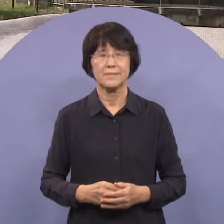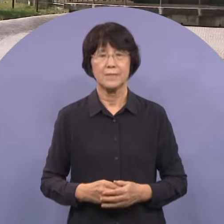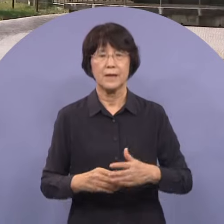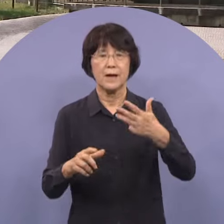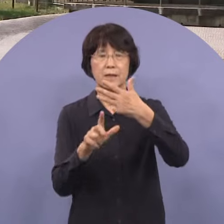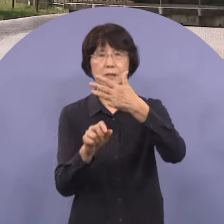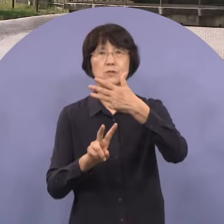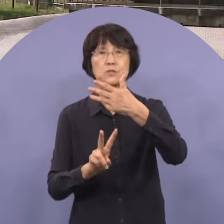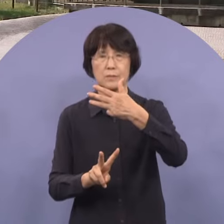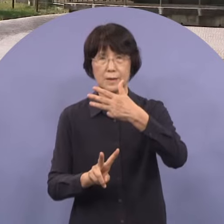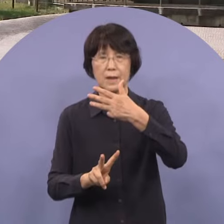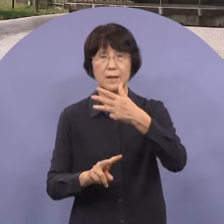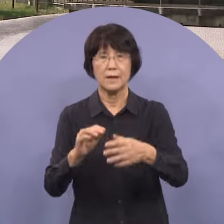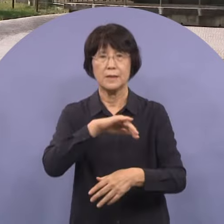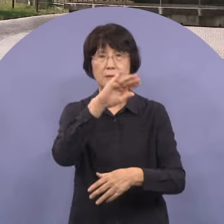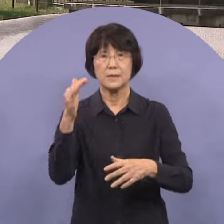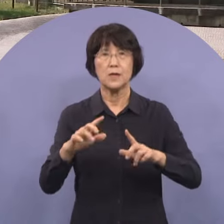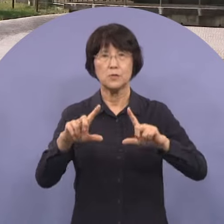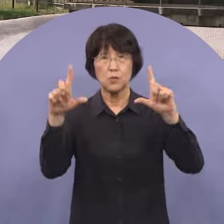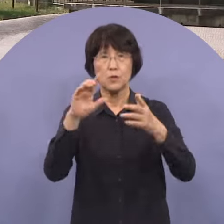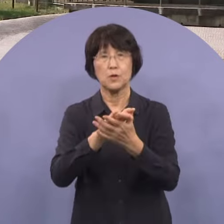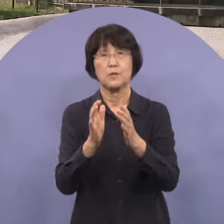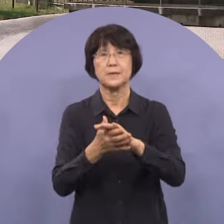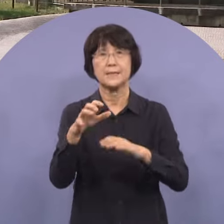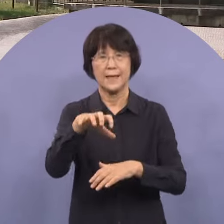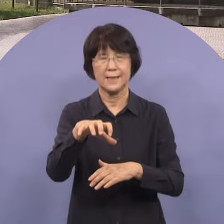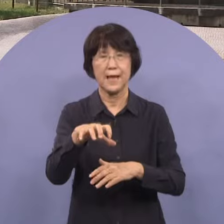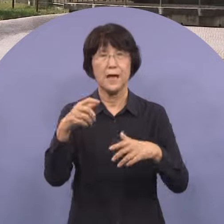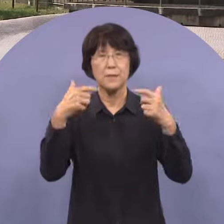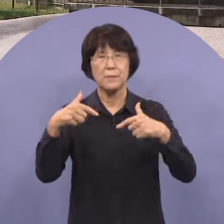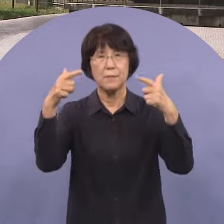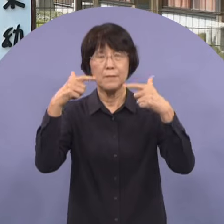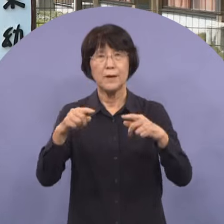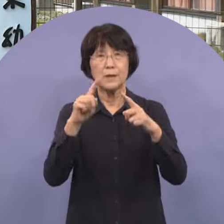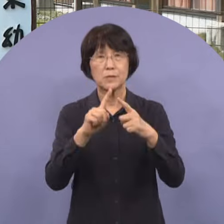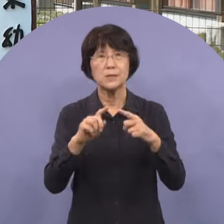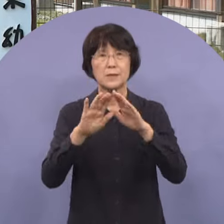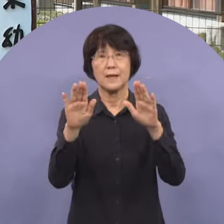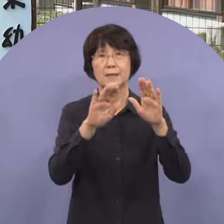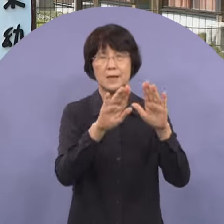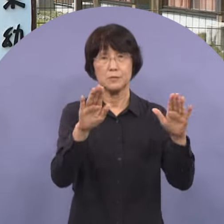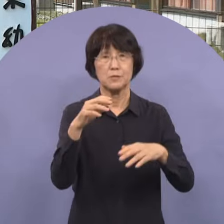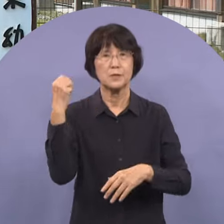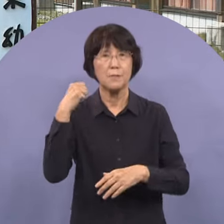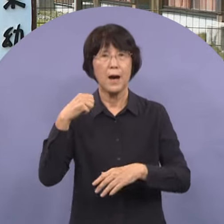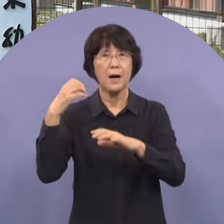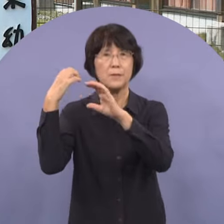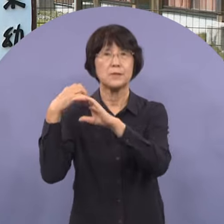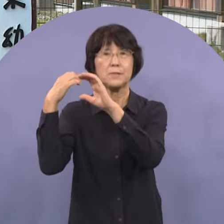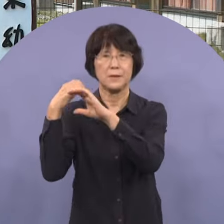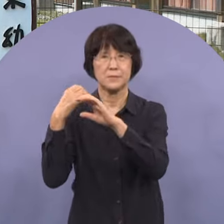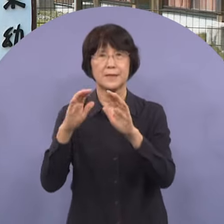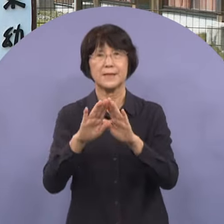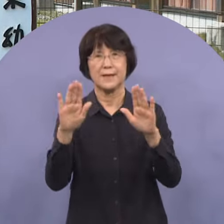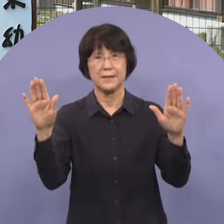8月2日山東幼稚園で毎年恒例のサマーフェスティバルが開かれました。